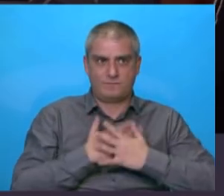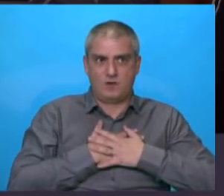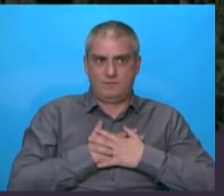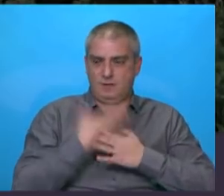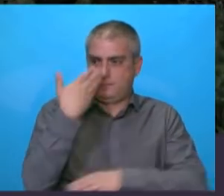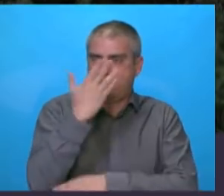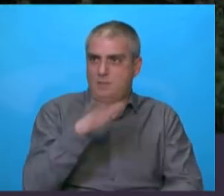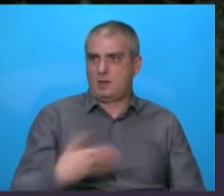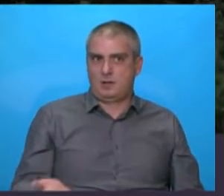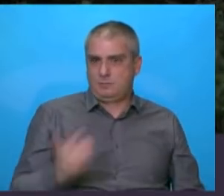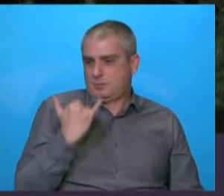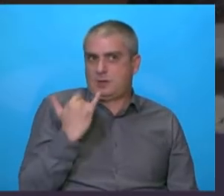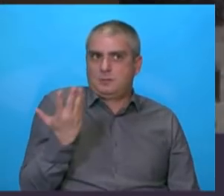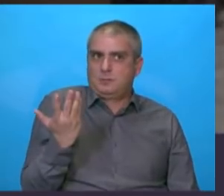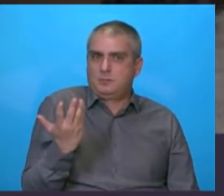גם, כן.